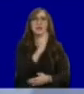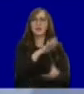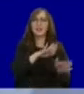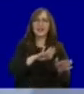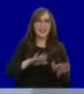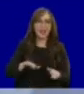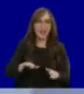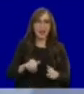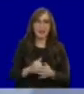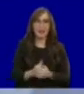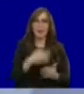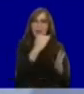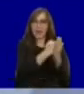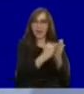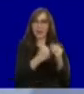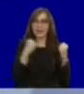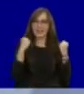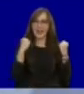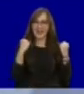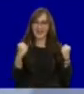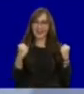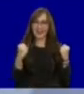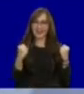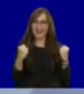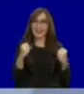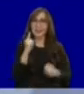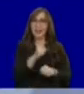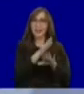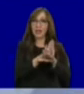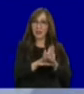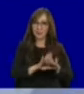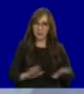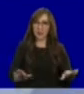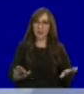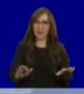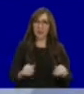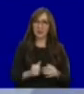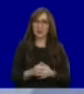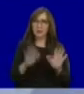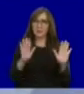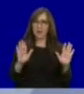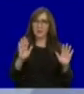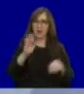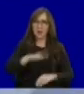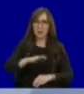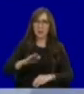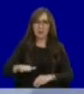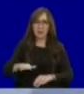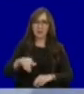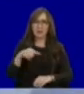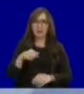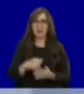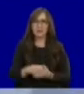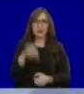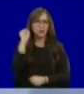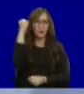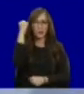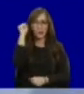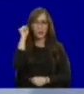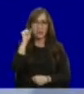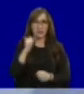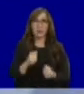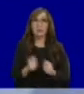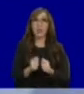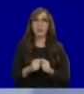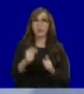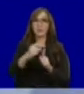dengan protokol kesehatan yang seaman mungkin, karena banyak dari anak-anak kita yang kurang mampu melaksanakan PJJ